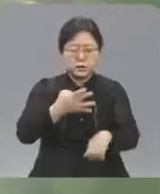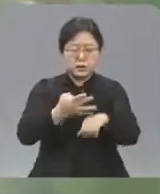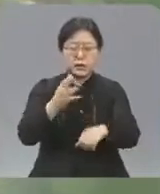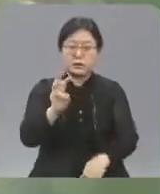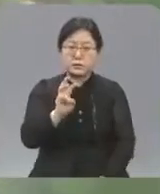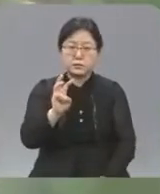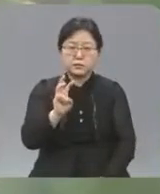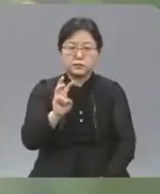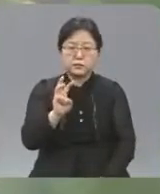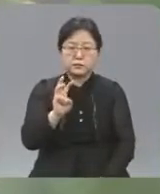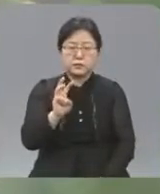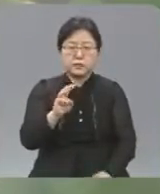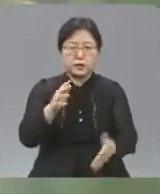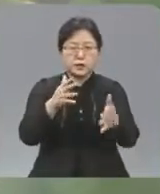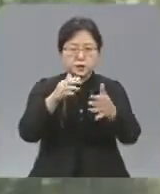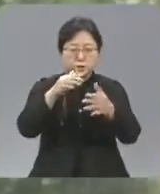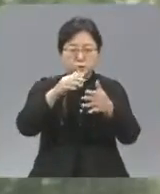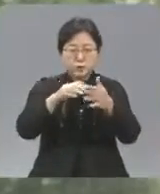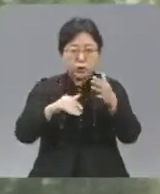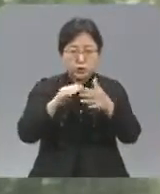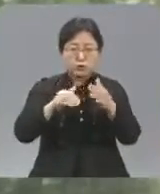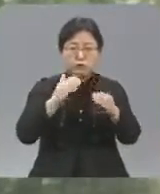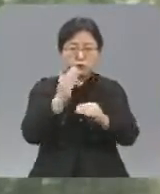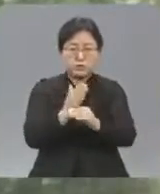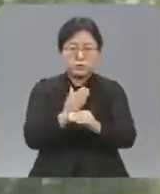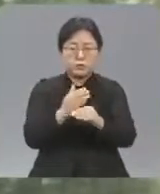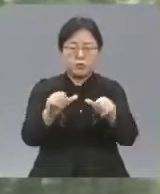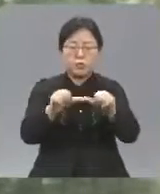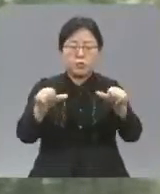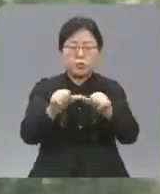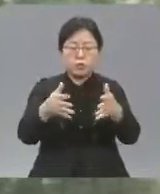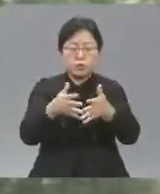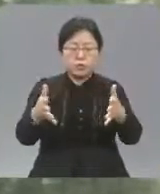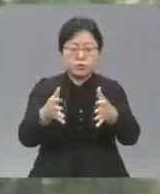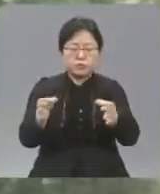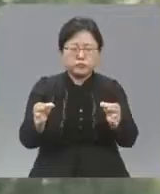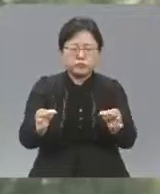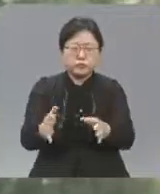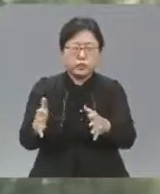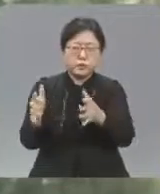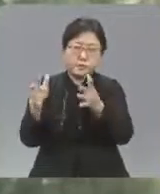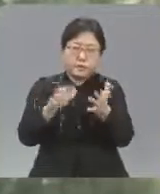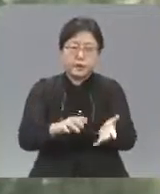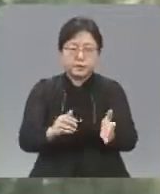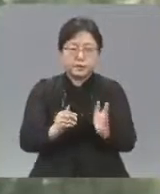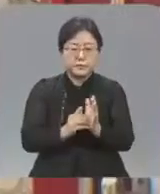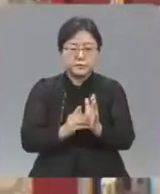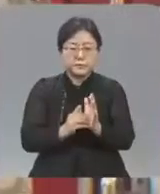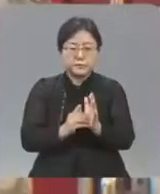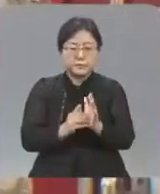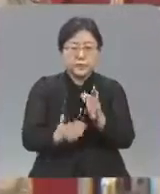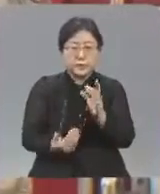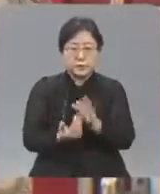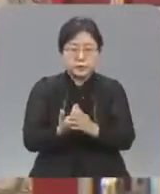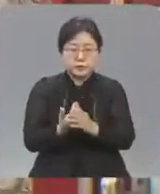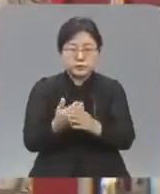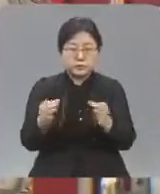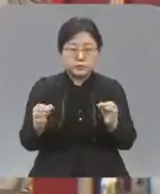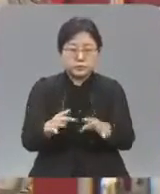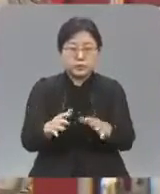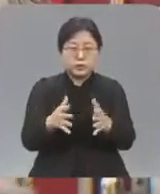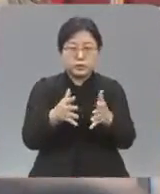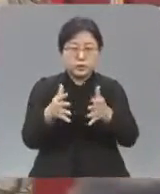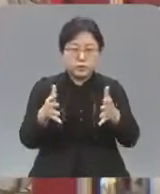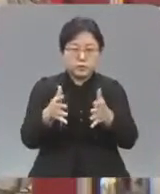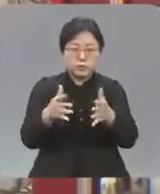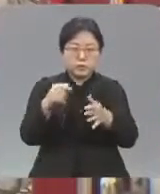4시 30분쯤. 철거 작업이 진행 중이던 5층짜리 건물이 한순간 주저앉았습니다. 사고가 있던 순간